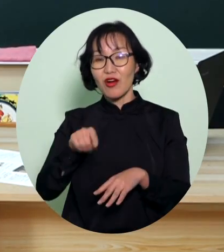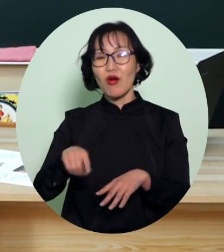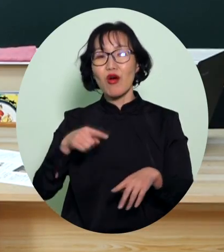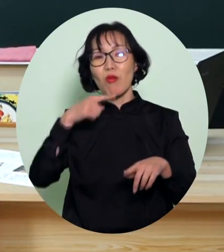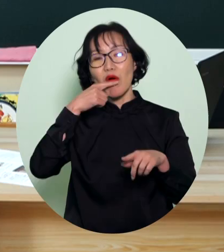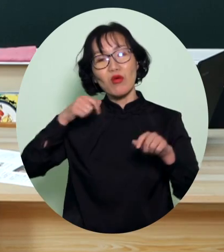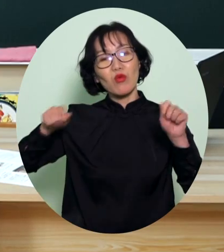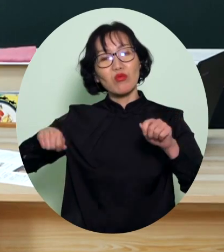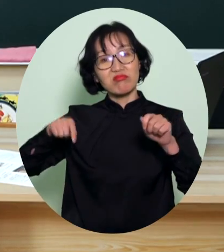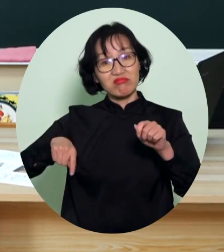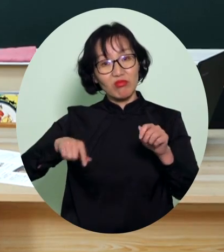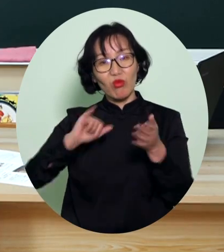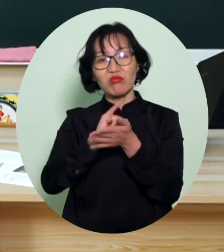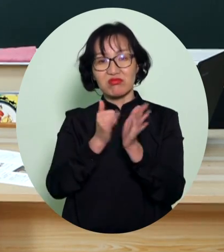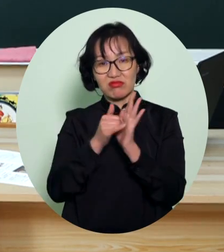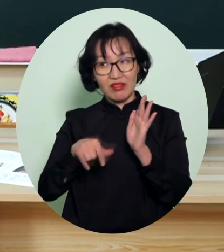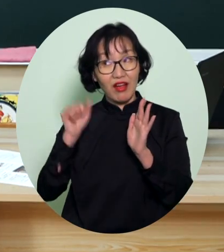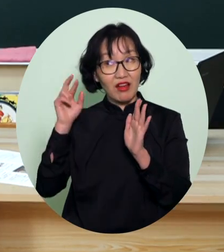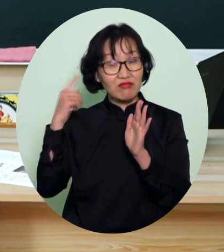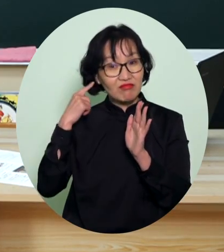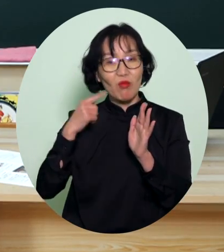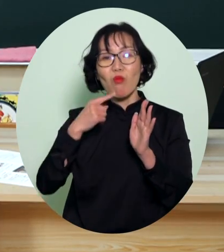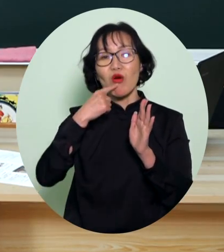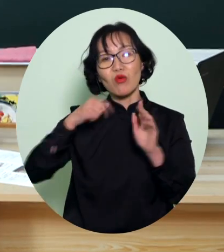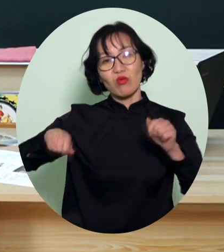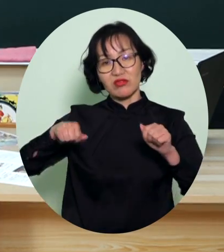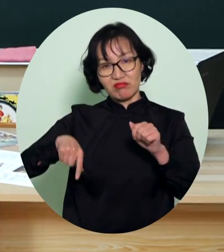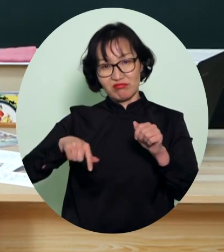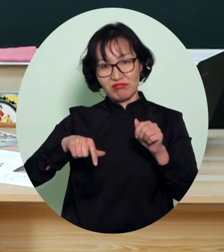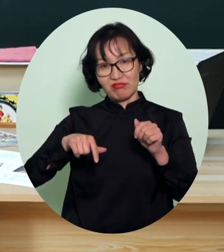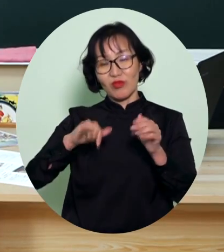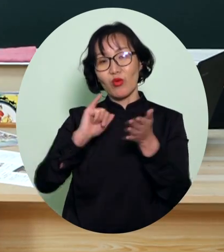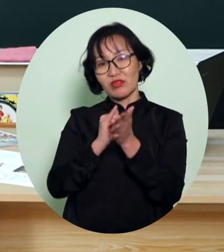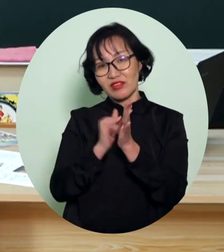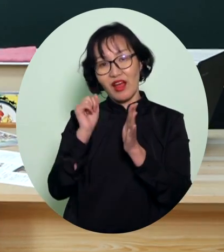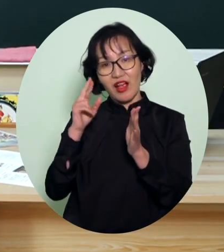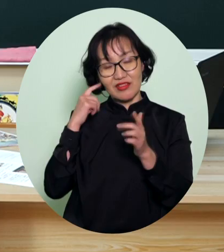тухай өгүүлж байгаа учраас багш нь морин уралдааныхаа